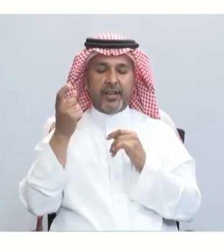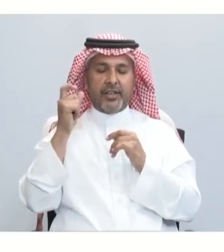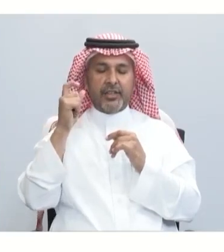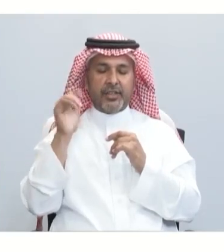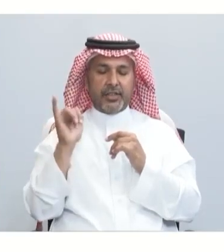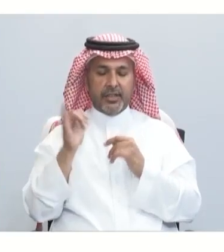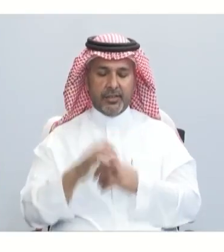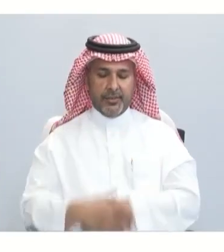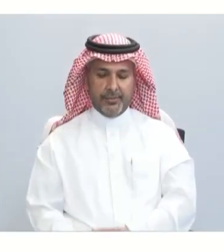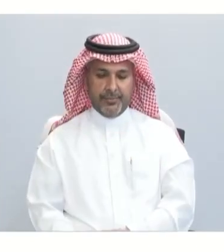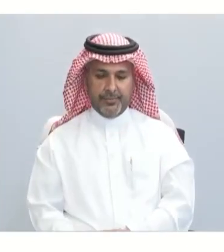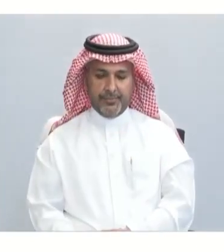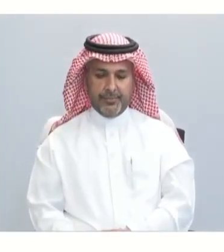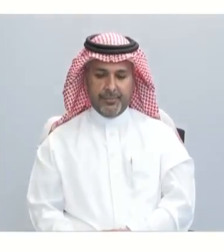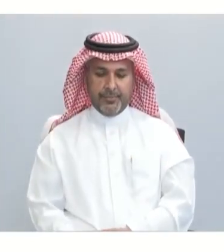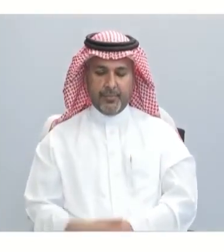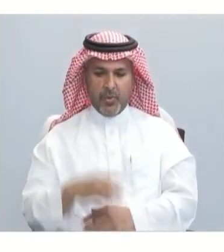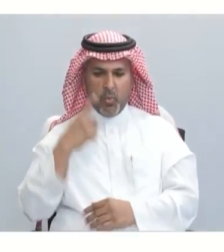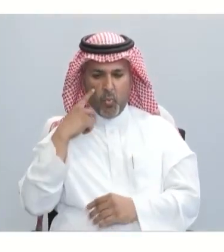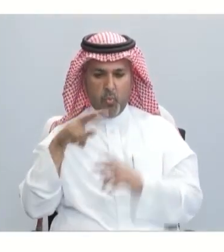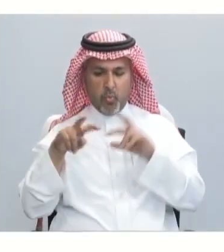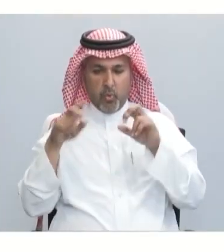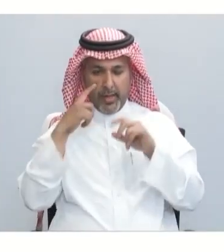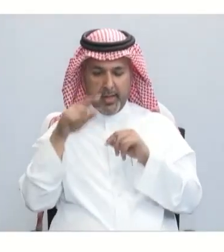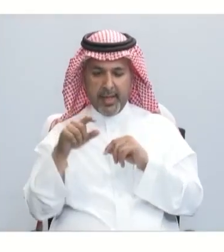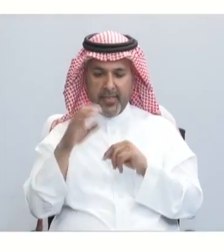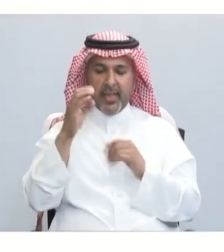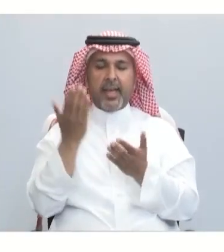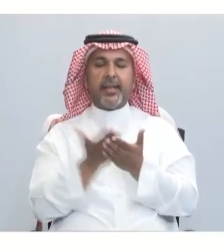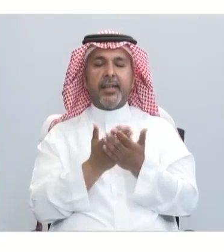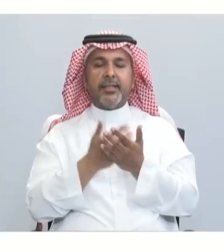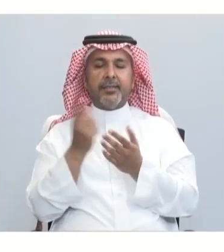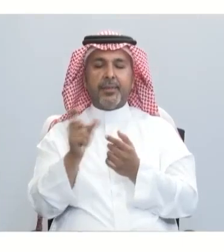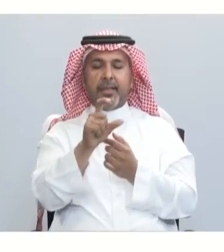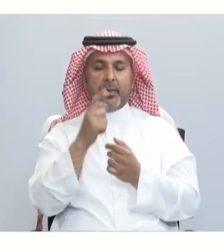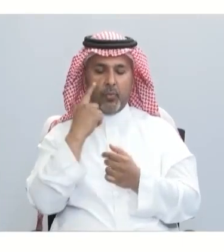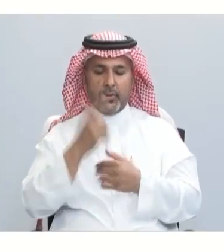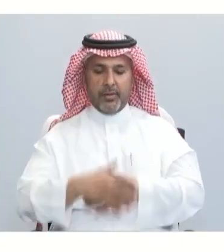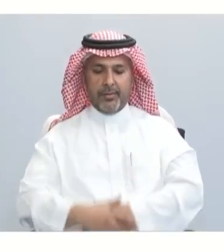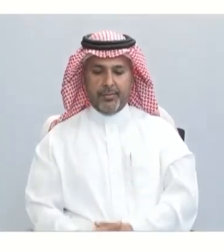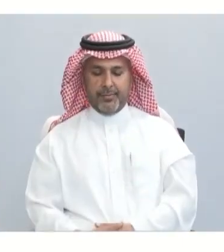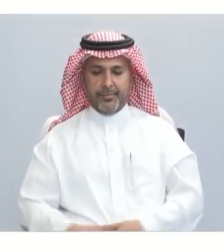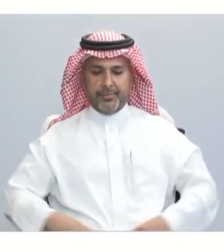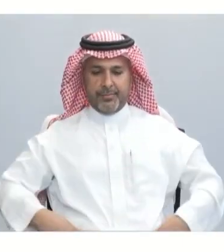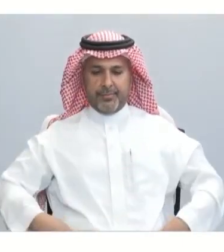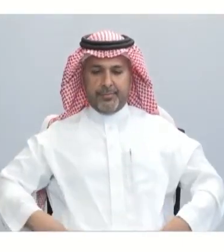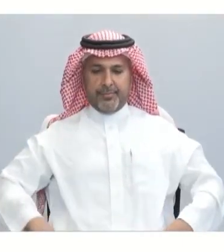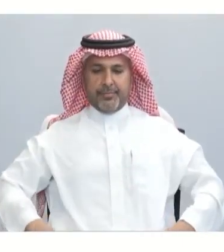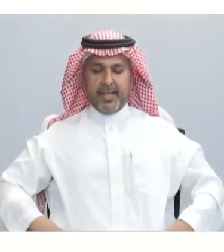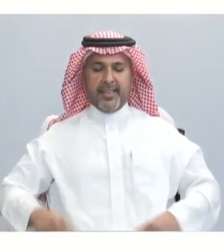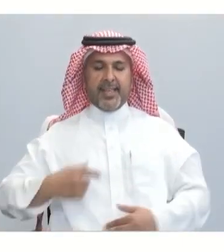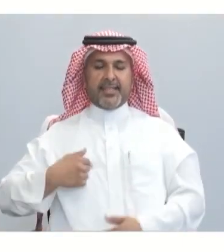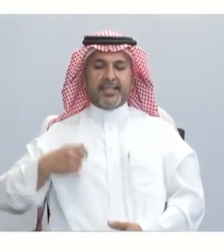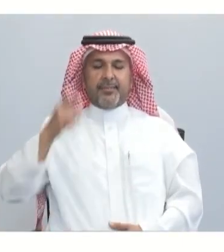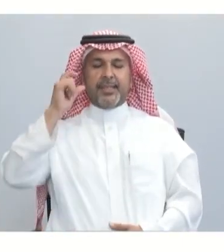6 اي دوال الجذر التربيعي الاتيه لها التمثيل البياني في الشكل المجاور هذه داله وليست